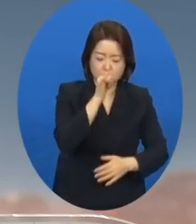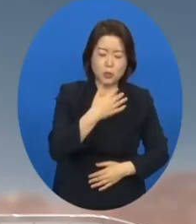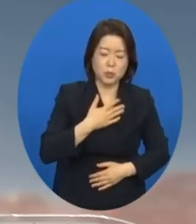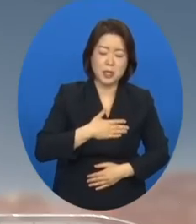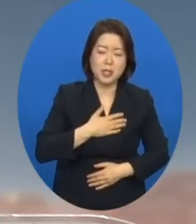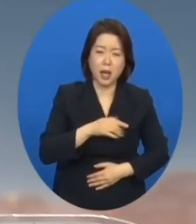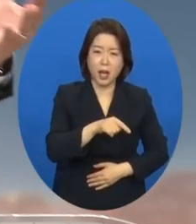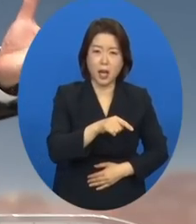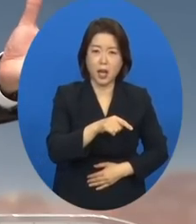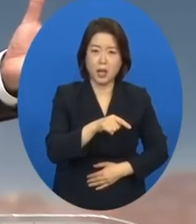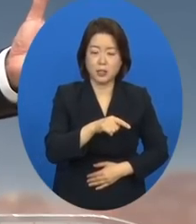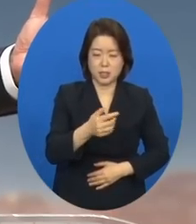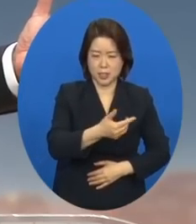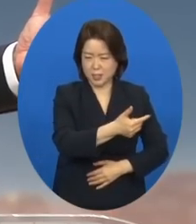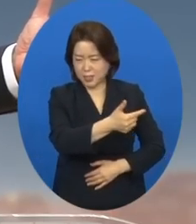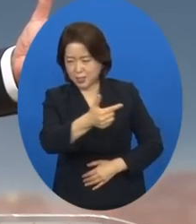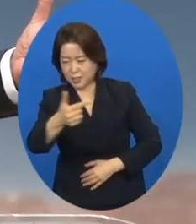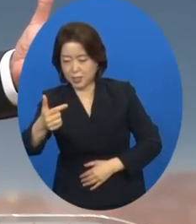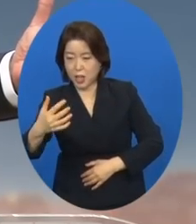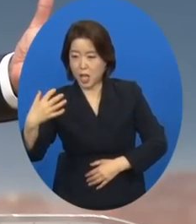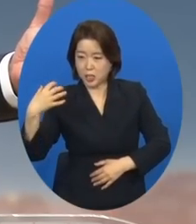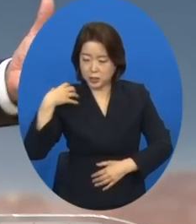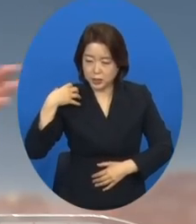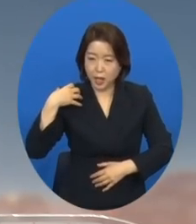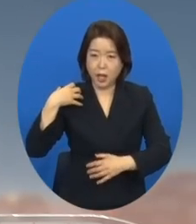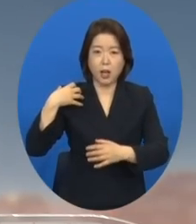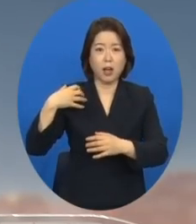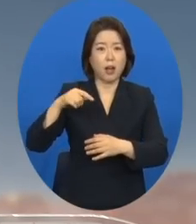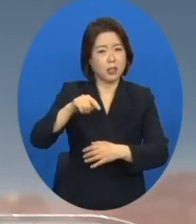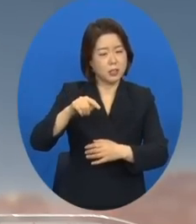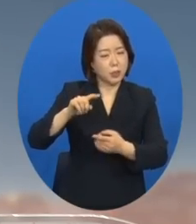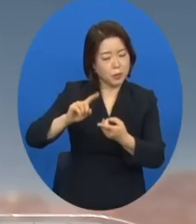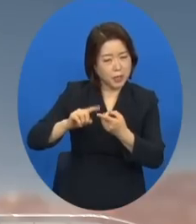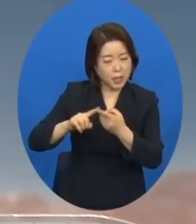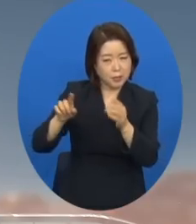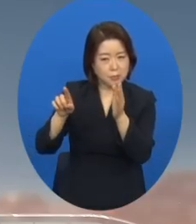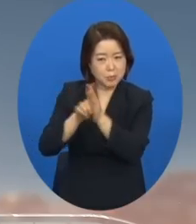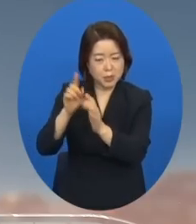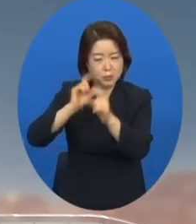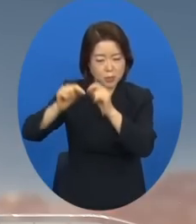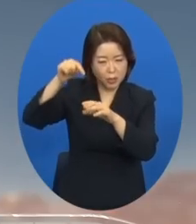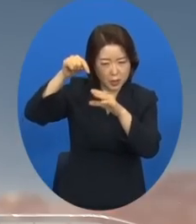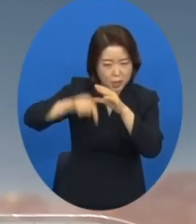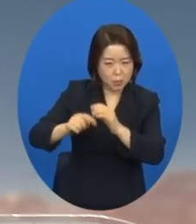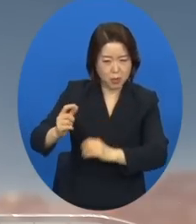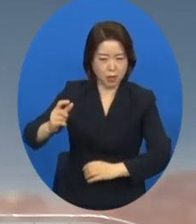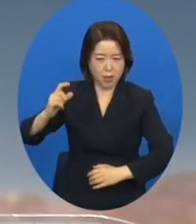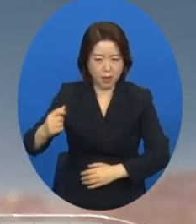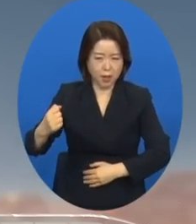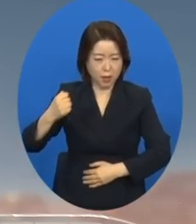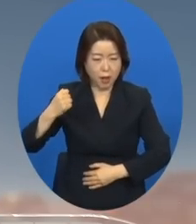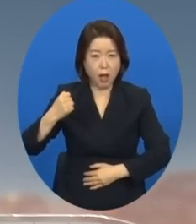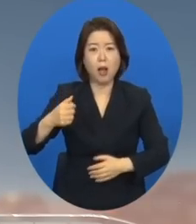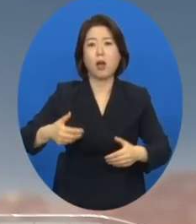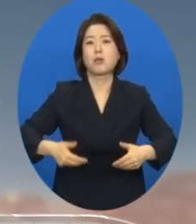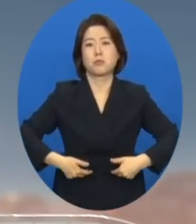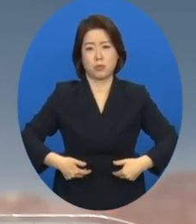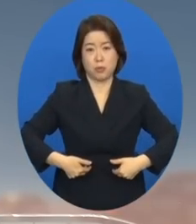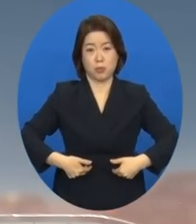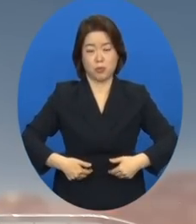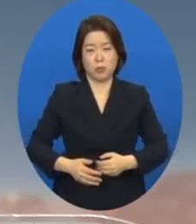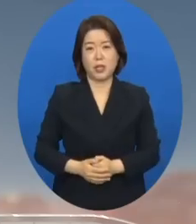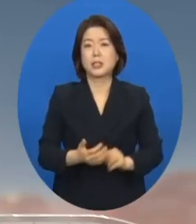있었지만이 커다란 사명을 감당하기에는 그의 믿음이 더욱더 깊어지고 경고에 져야만 했다라는 거예요